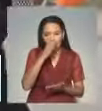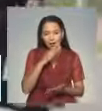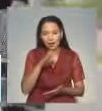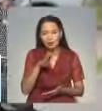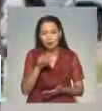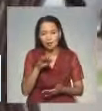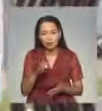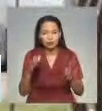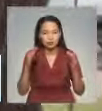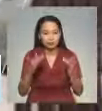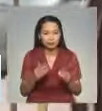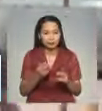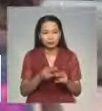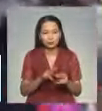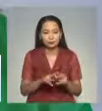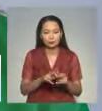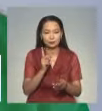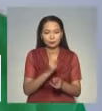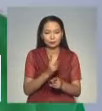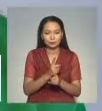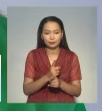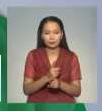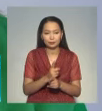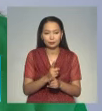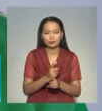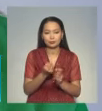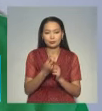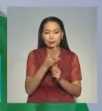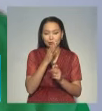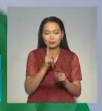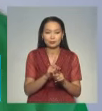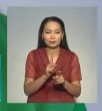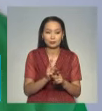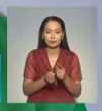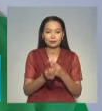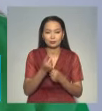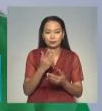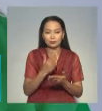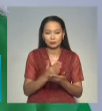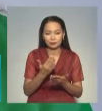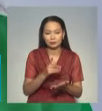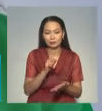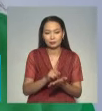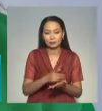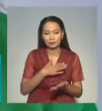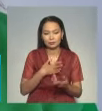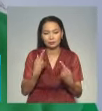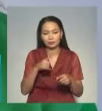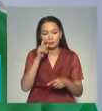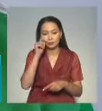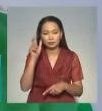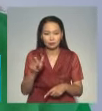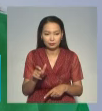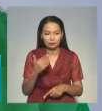статусының төмендеуіне әсер етпеуі тиіс. 12 жасқа дейін балада психика қалыптасады. Одан кейін міндетті түрде мен басқа ер